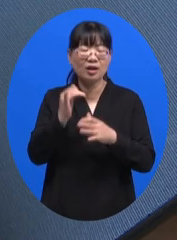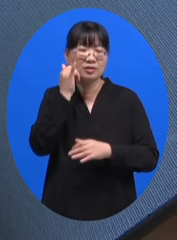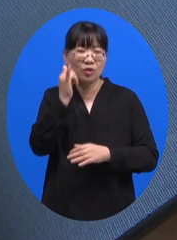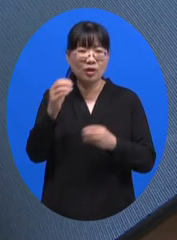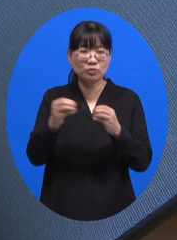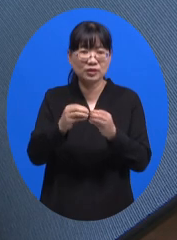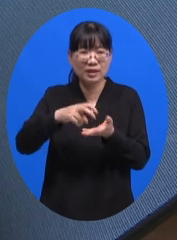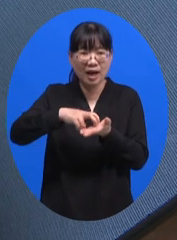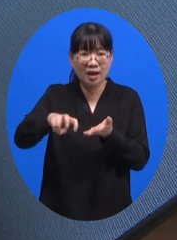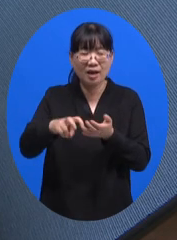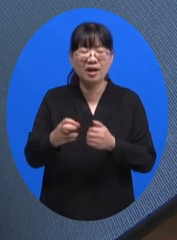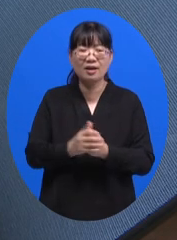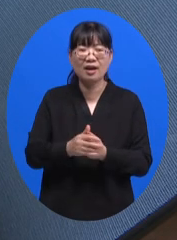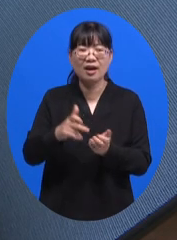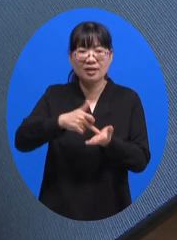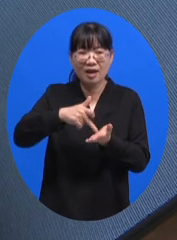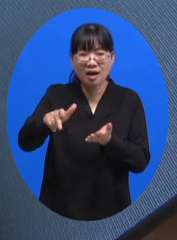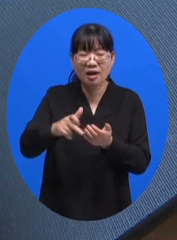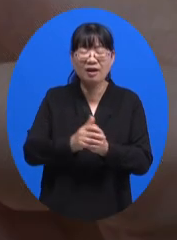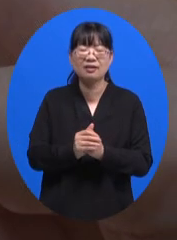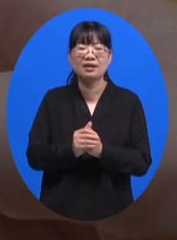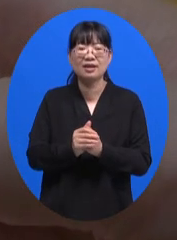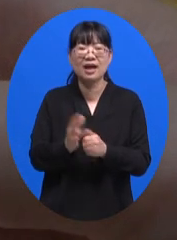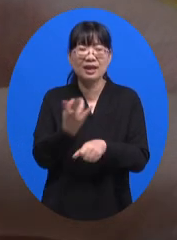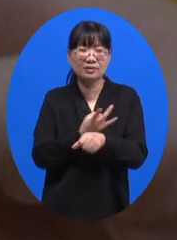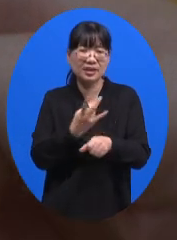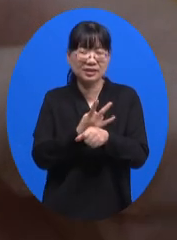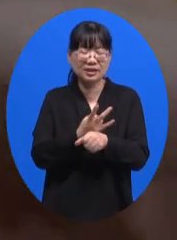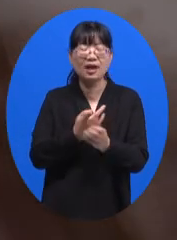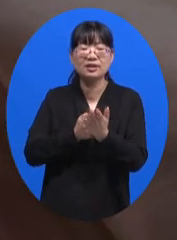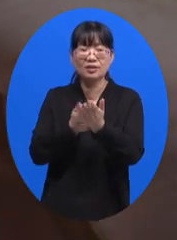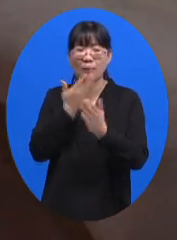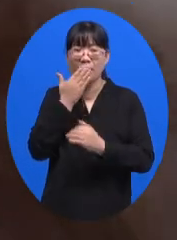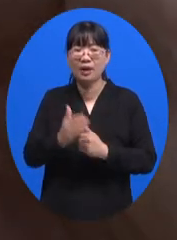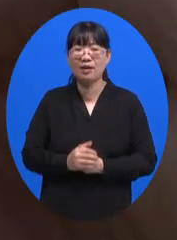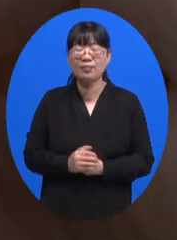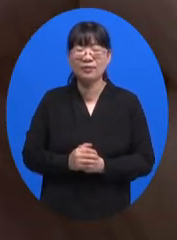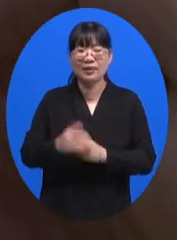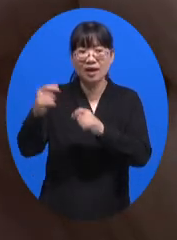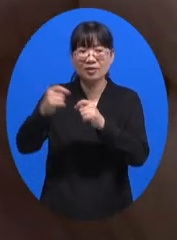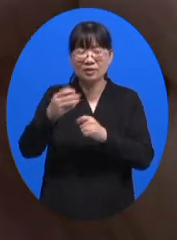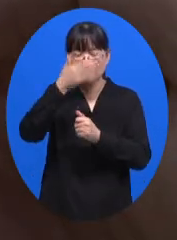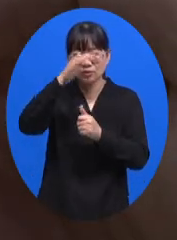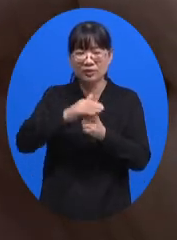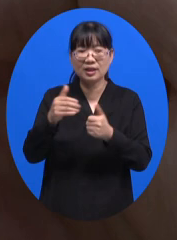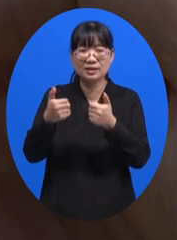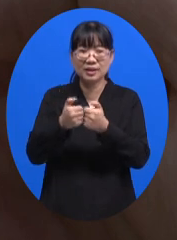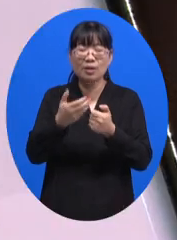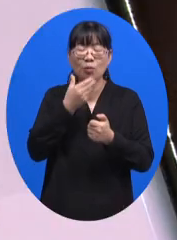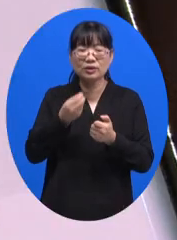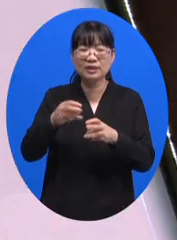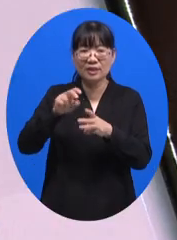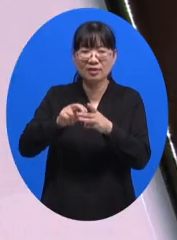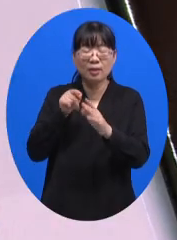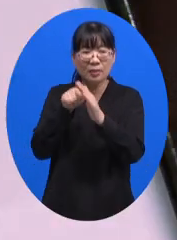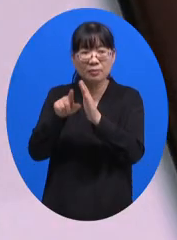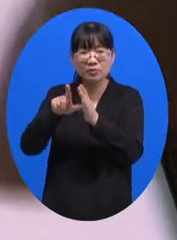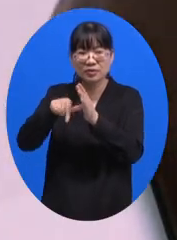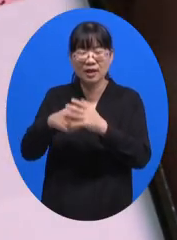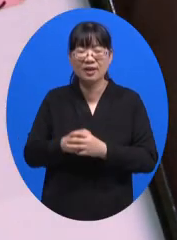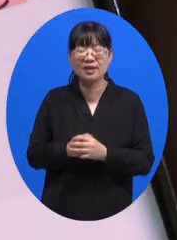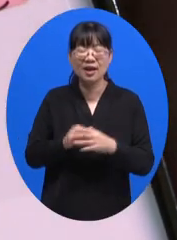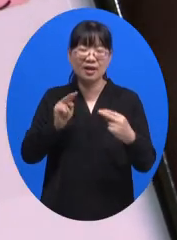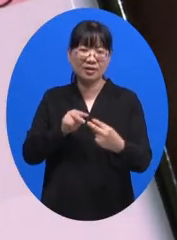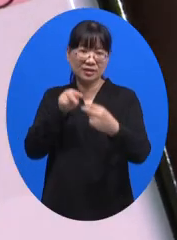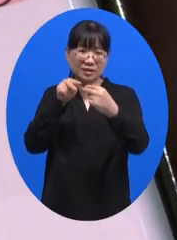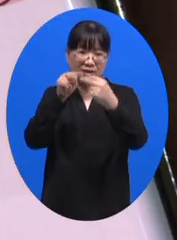전화나 문자메시지, 카카오톡 등으로 24시간 가능하고 가까운 청소년 상담복지센터 방문 시엔